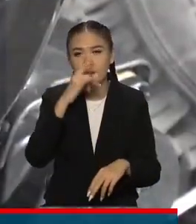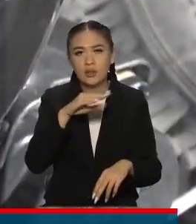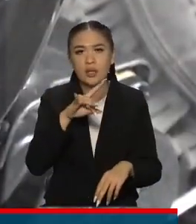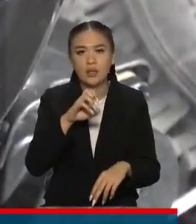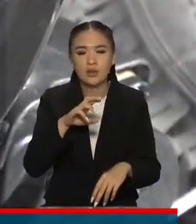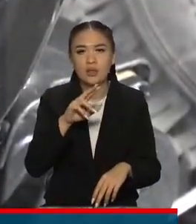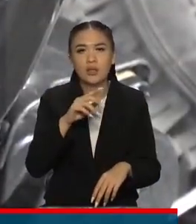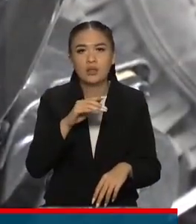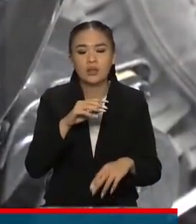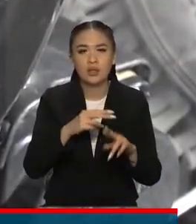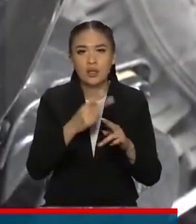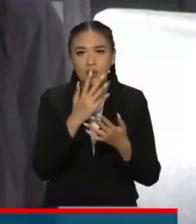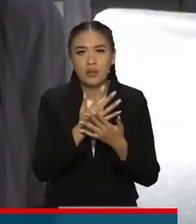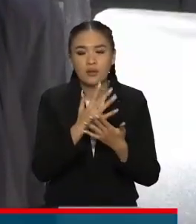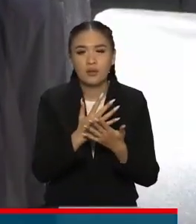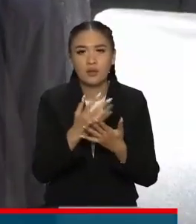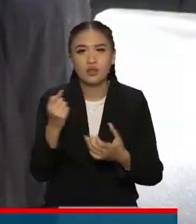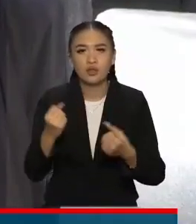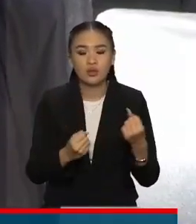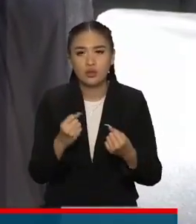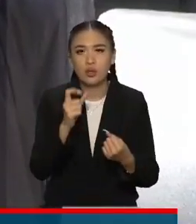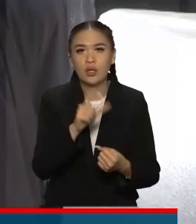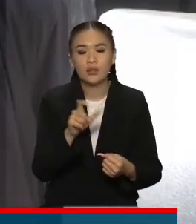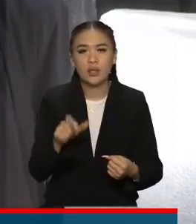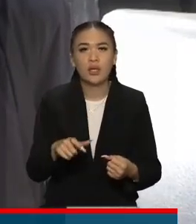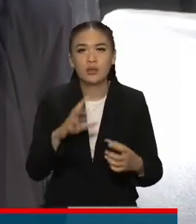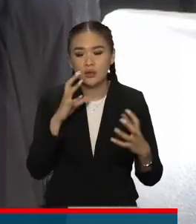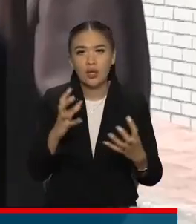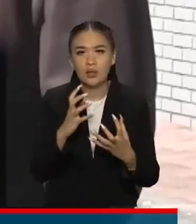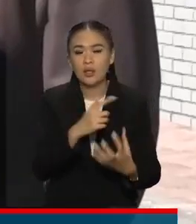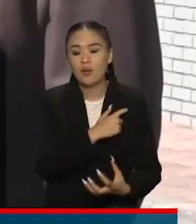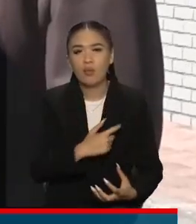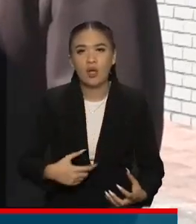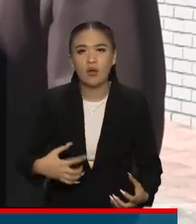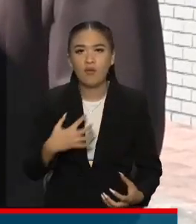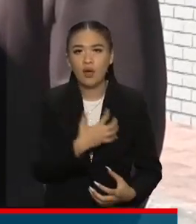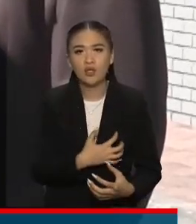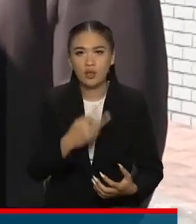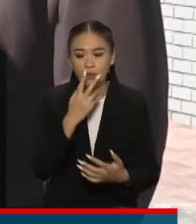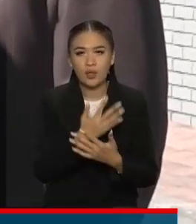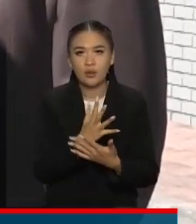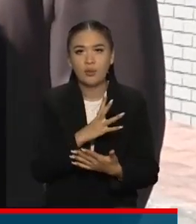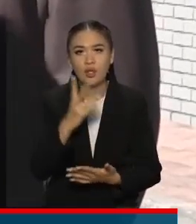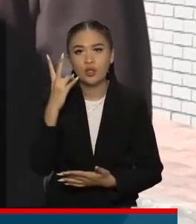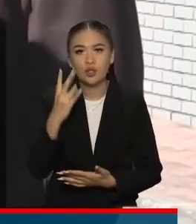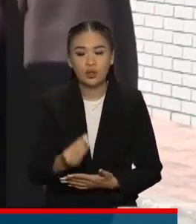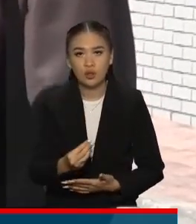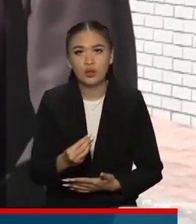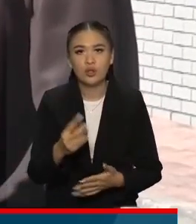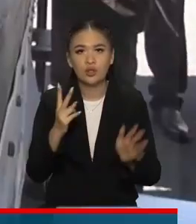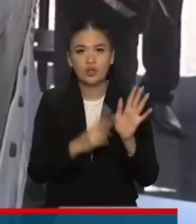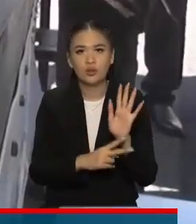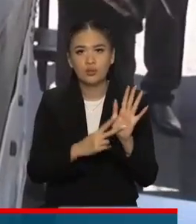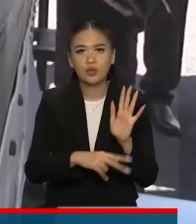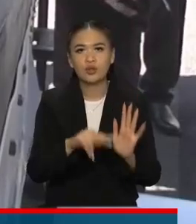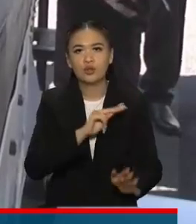өнімдерінің Қарағанды өңірлік филиалы жүргізушілеріне сақтану белбеуінің қаншалықты маңызды екенін көрсету. Екі күндік шараға 70 жұмысшы